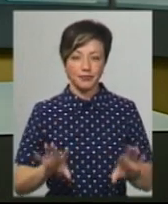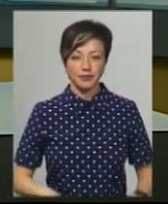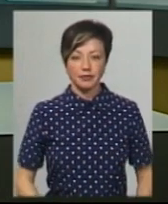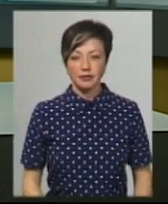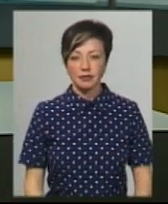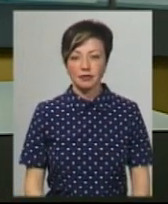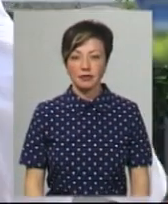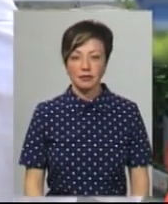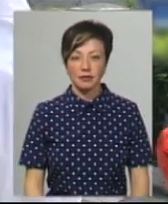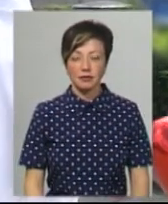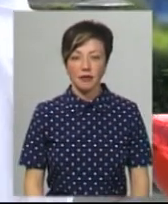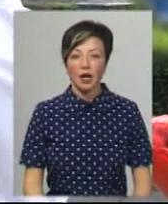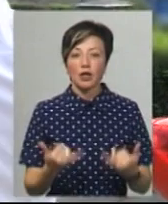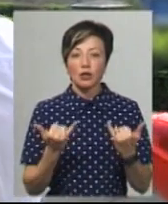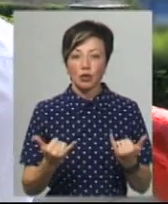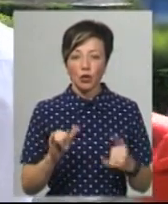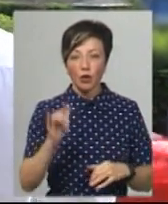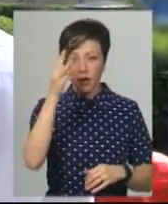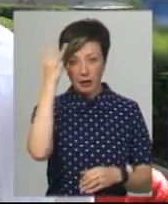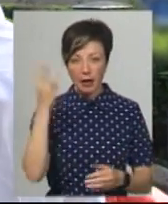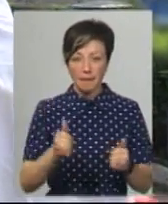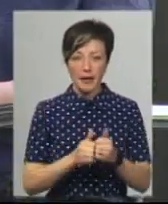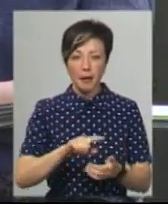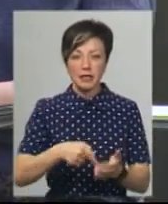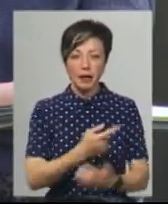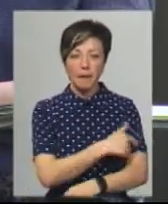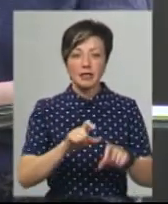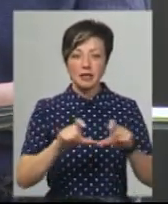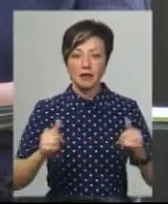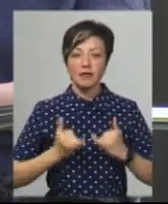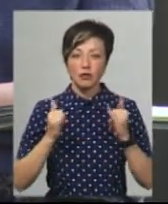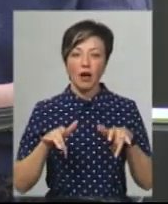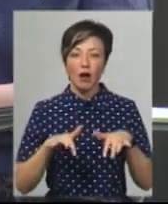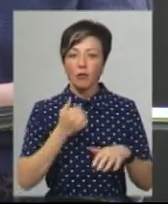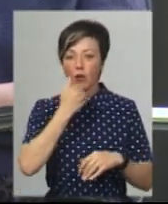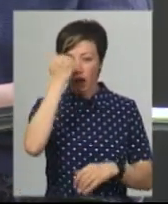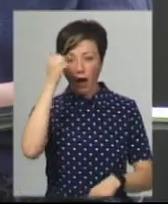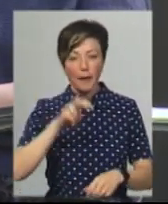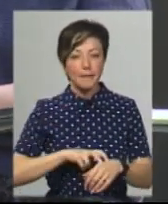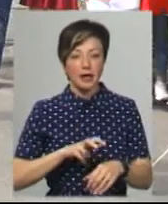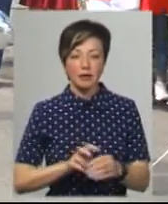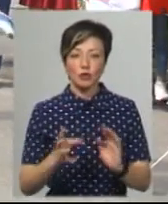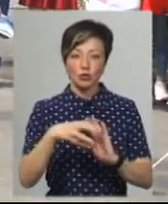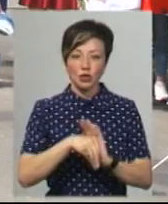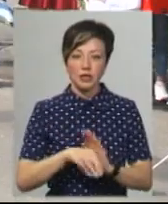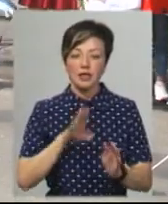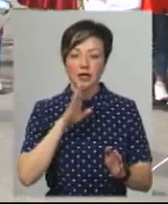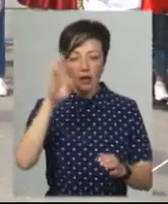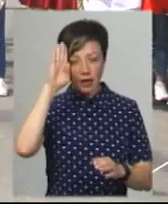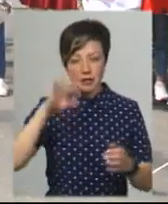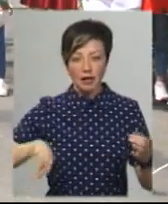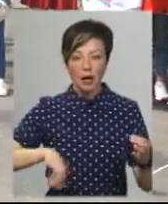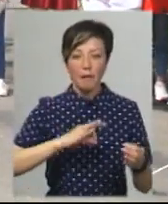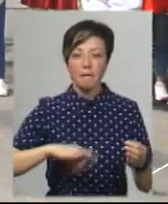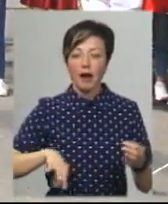Збродової. Сьогодні у Хмельницькому біля міських медзакладів влаштували акцію «Подяка медикам». До неї долучився скрипаль Антон